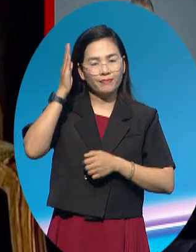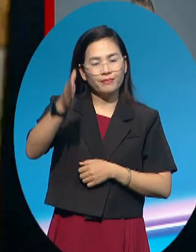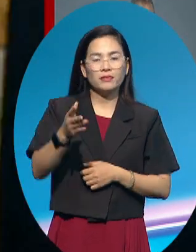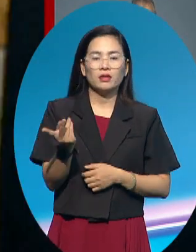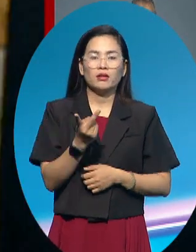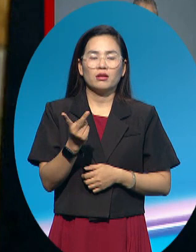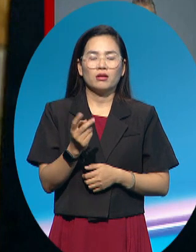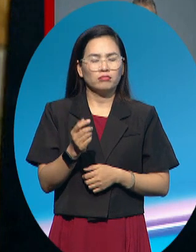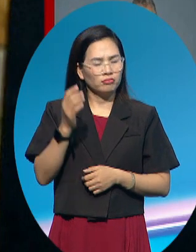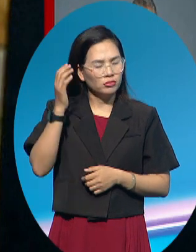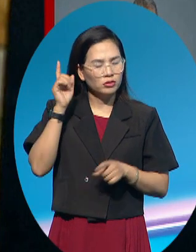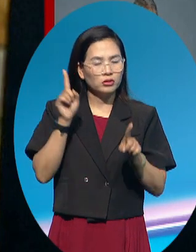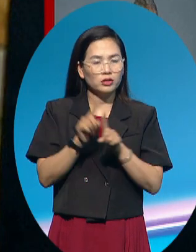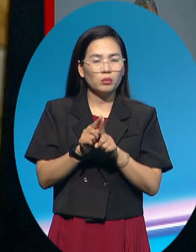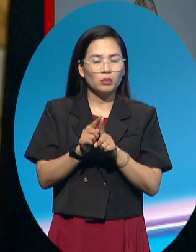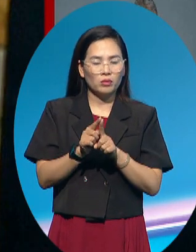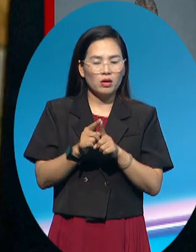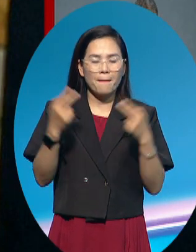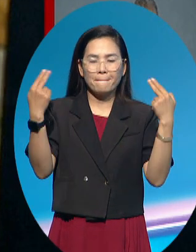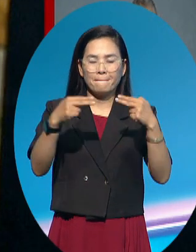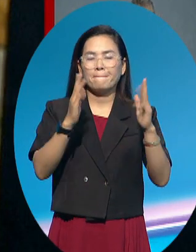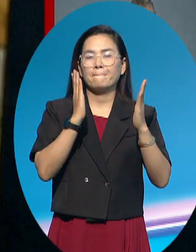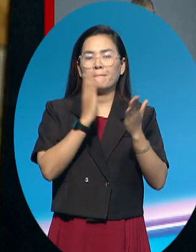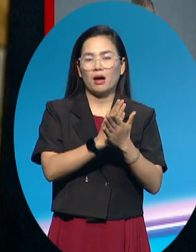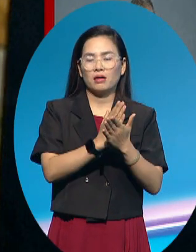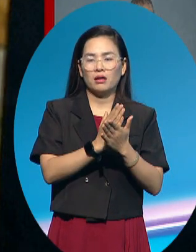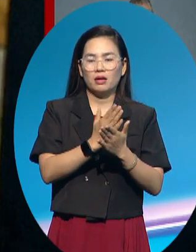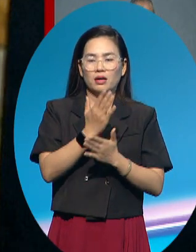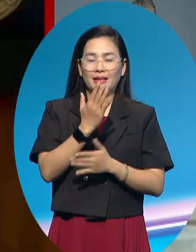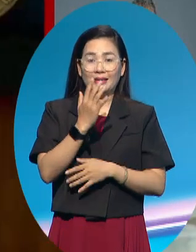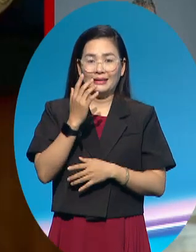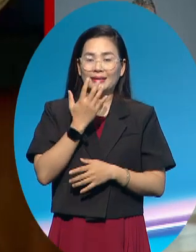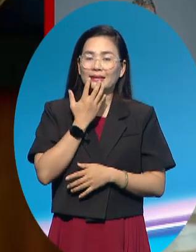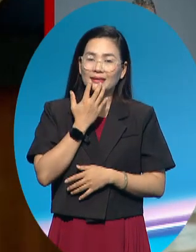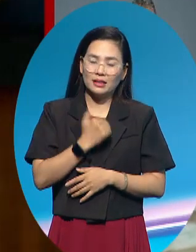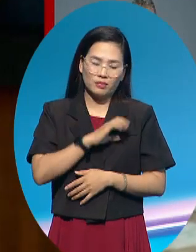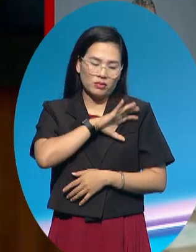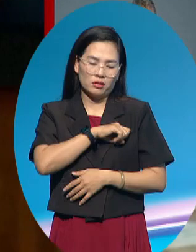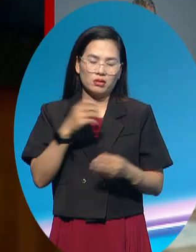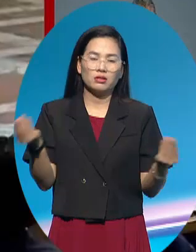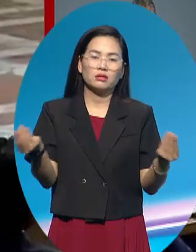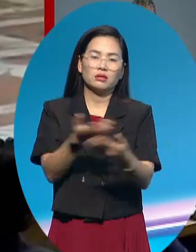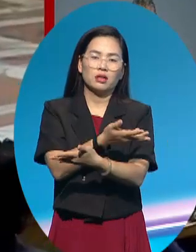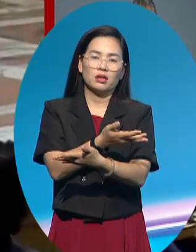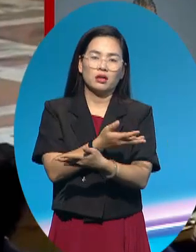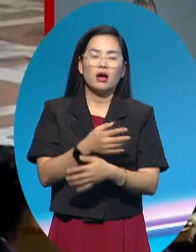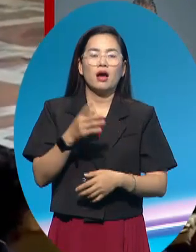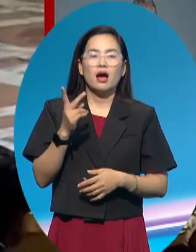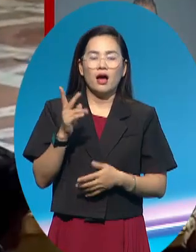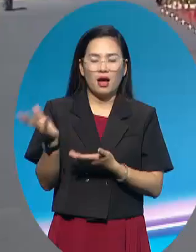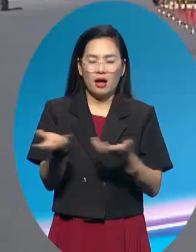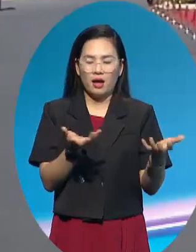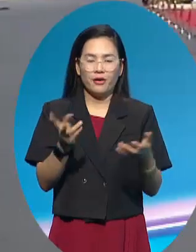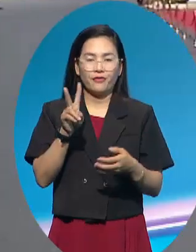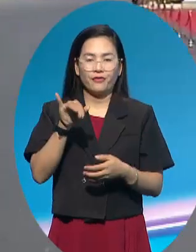bên nhất trí về tầm quan trọng của lệnh ngừng bắn ở giải gaza thả con tin Israel và tù nhân Palestine cũng như chuyển nhiều hàng viện trợ nhân đạo